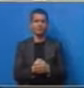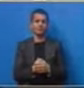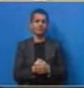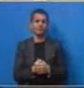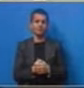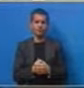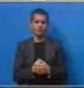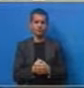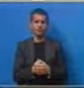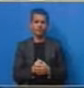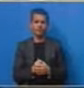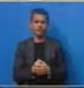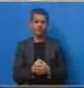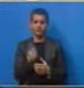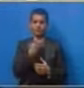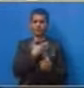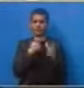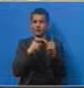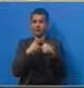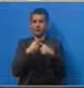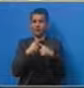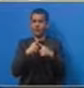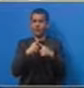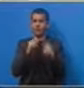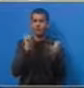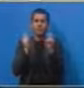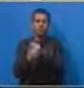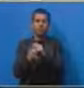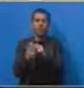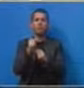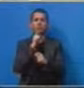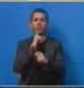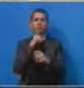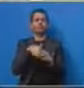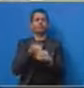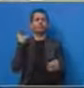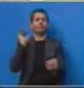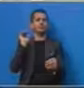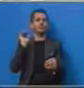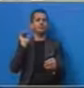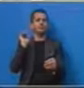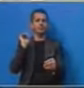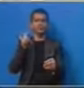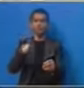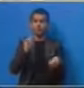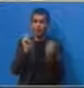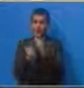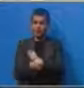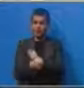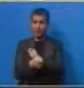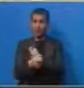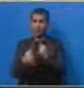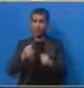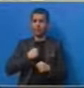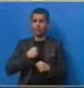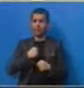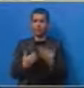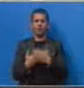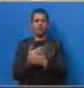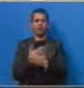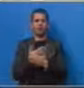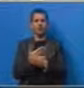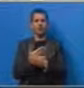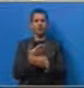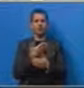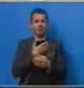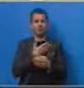Trajtimin këtë formë për Forcën e Sigurisë Kosovës është heqje dorë nga shëndrimi kësaj force në forcat armatosat